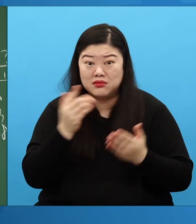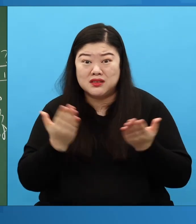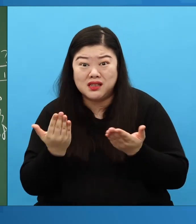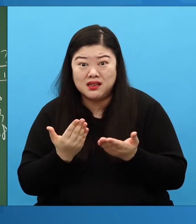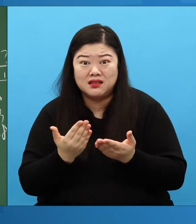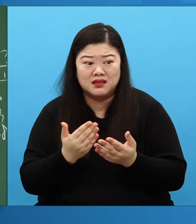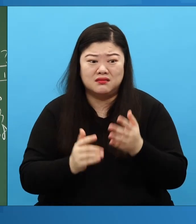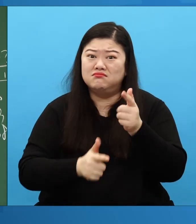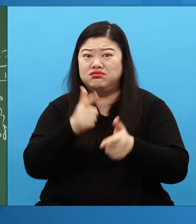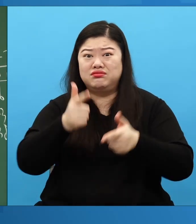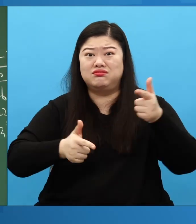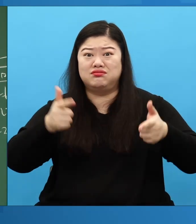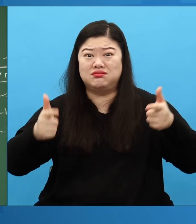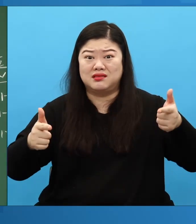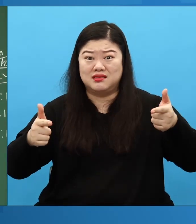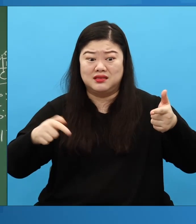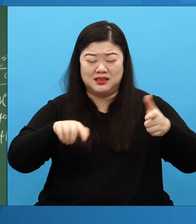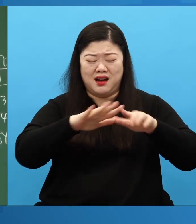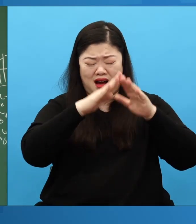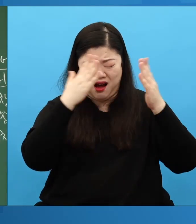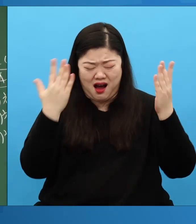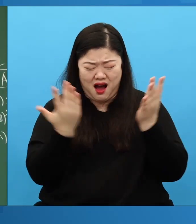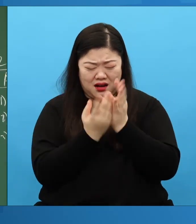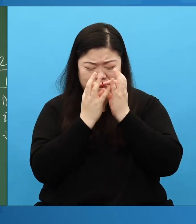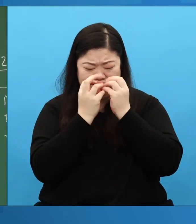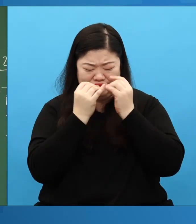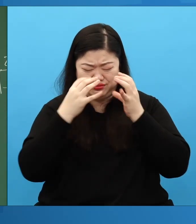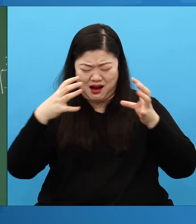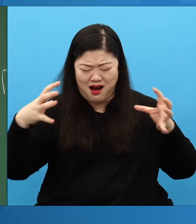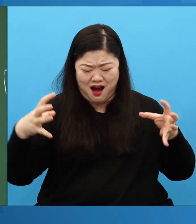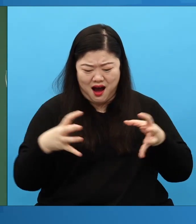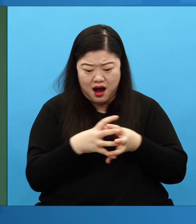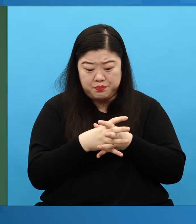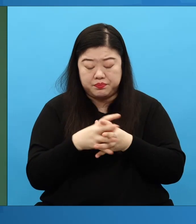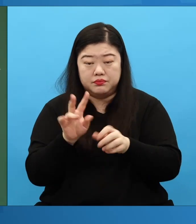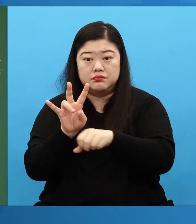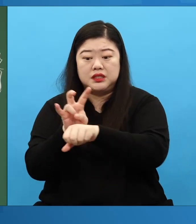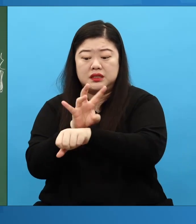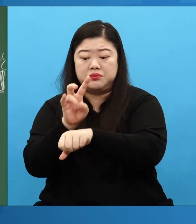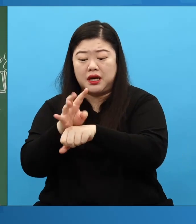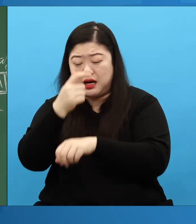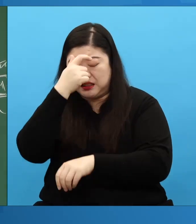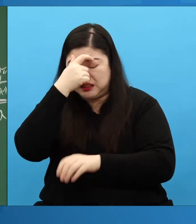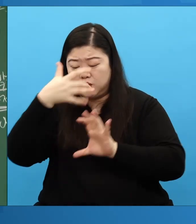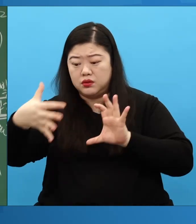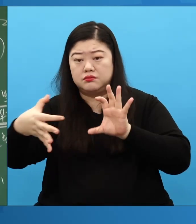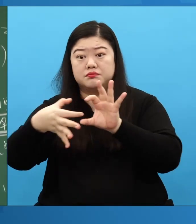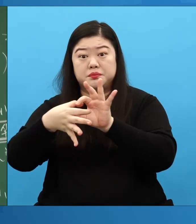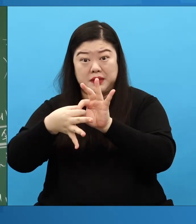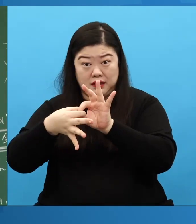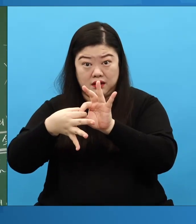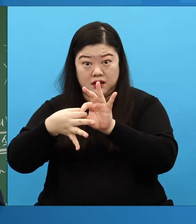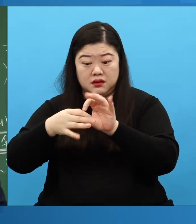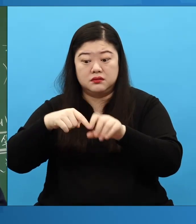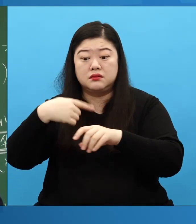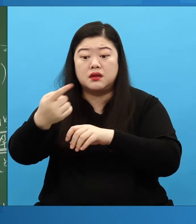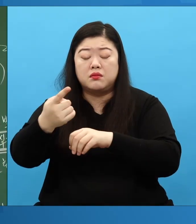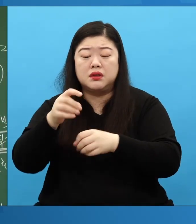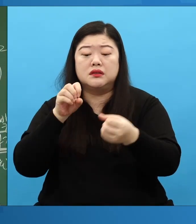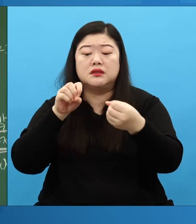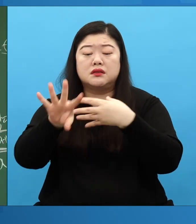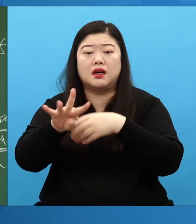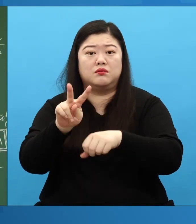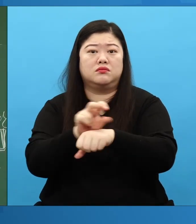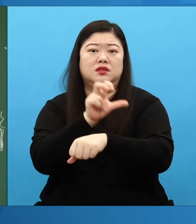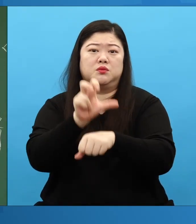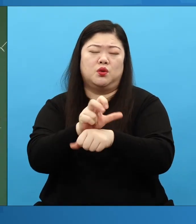things all arise in your lives and you embrace that inside of prayer. 그러면 어느 응답이 25다 그 말이에요. Then one day the answer that comes